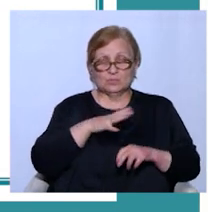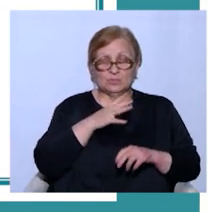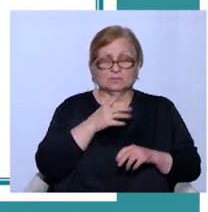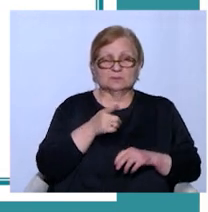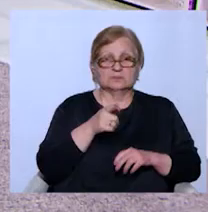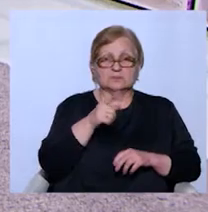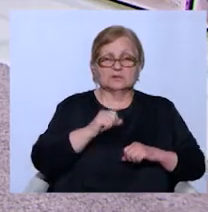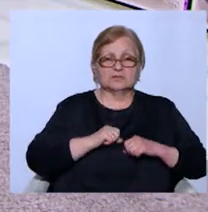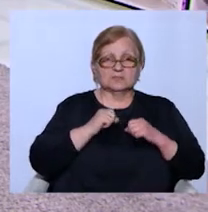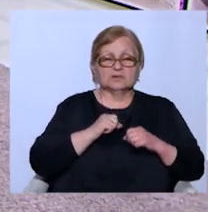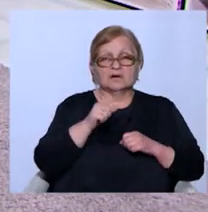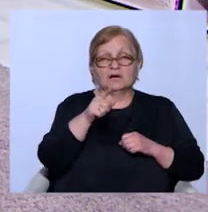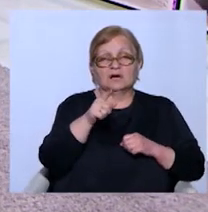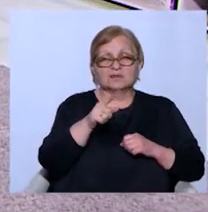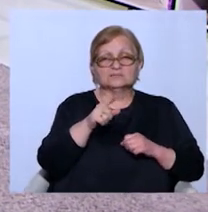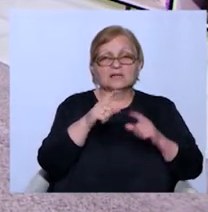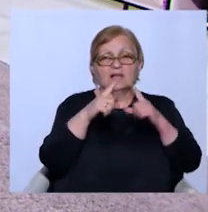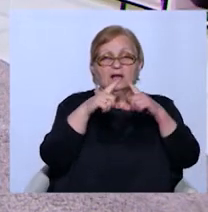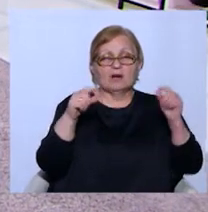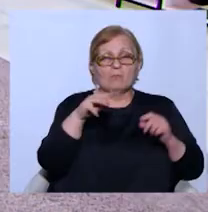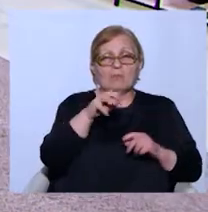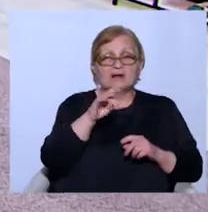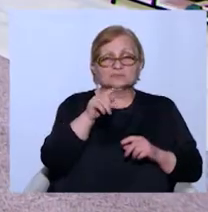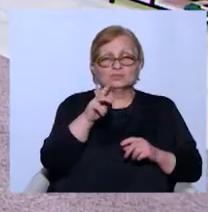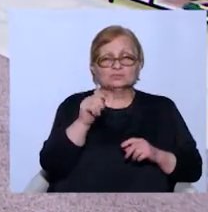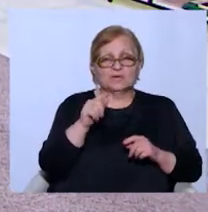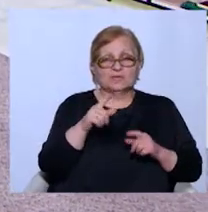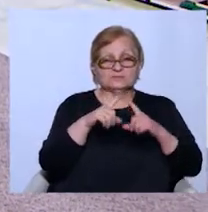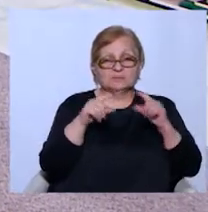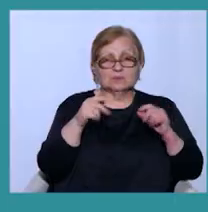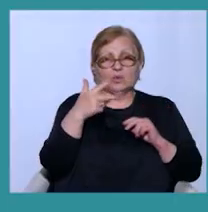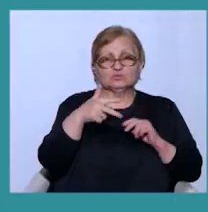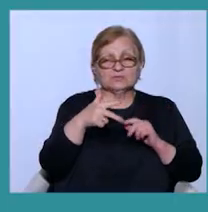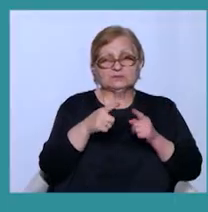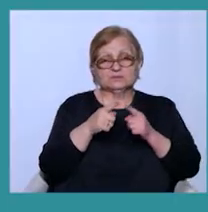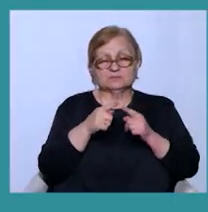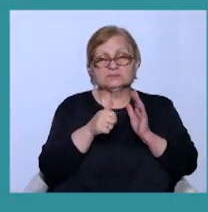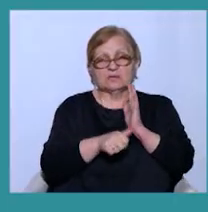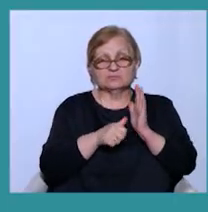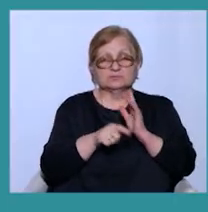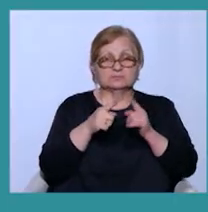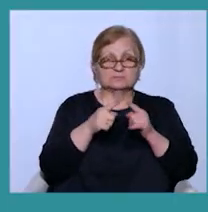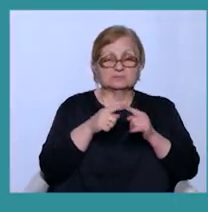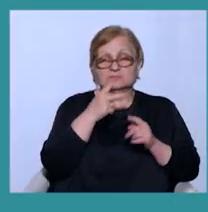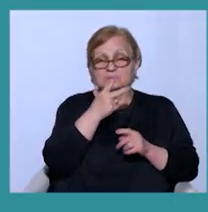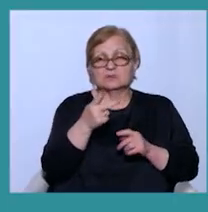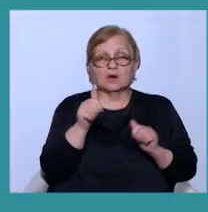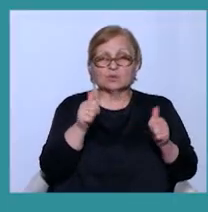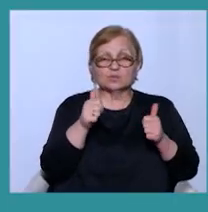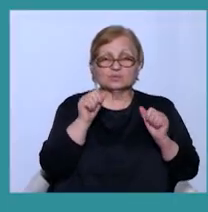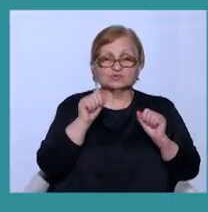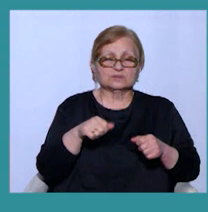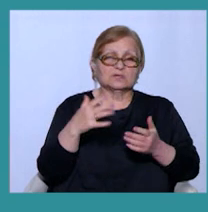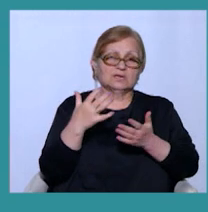აი აქ ივარჯიშეთ მართკუთხედი, მართკუთხა სამკუთხედში 30 გრადუსიან და 60 გრადუსიან კუთხეს ვნახავთ, როგორ შეგიძლიათ